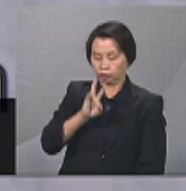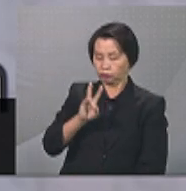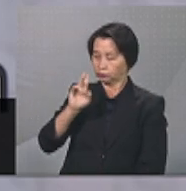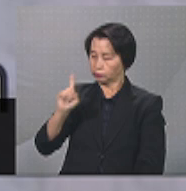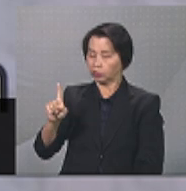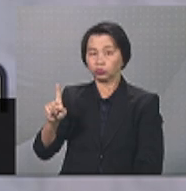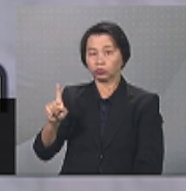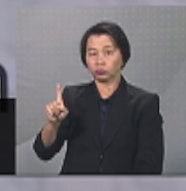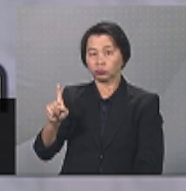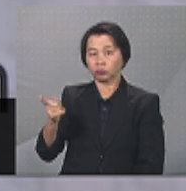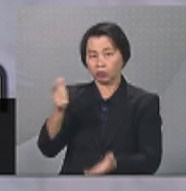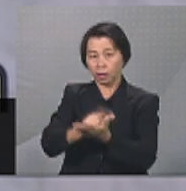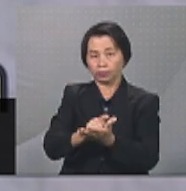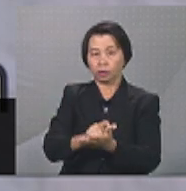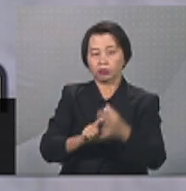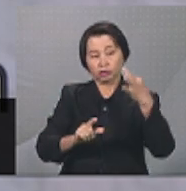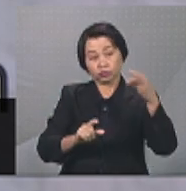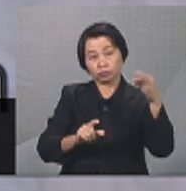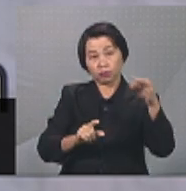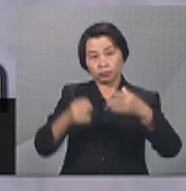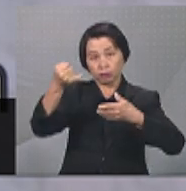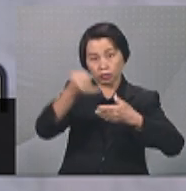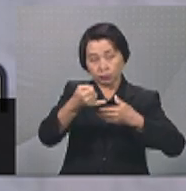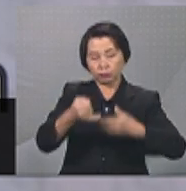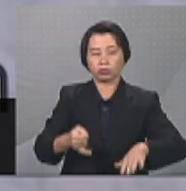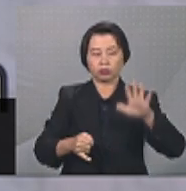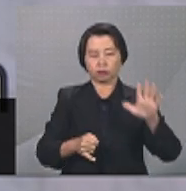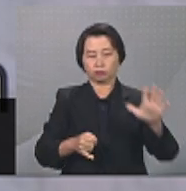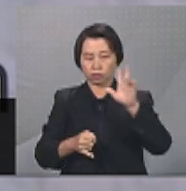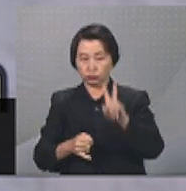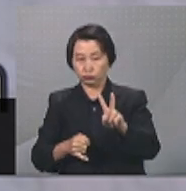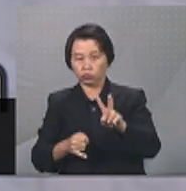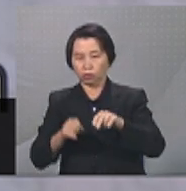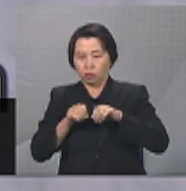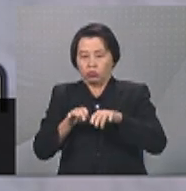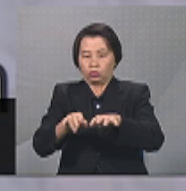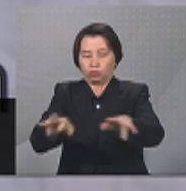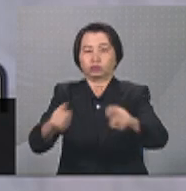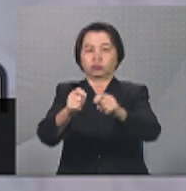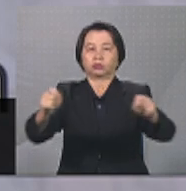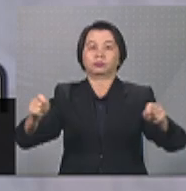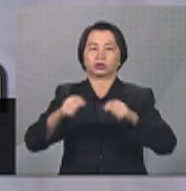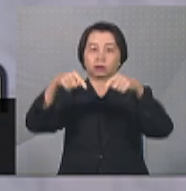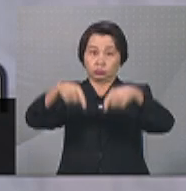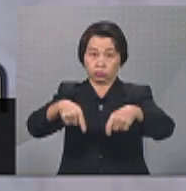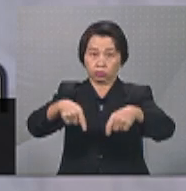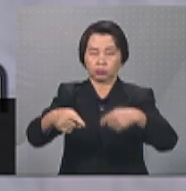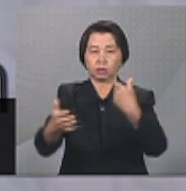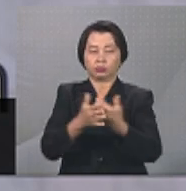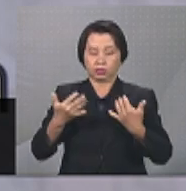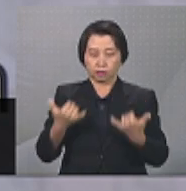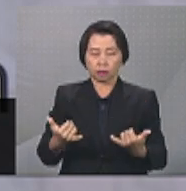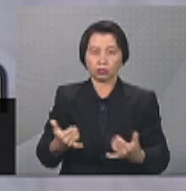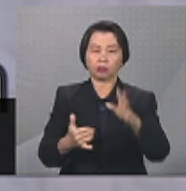dilaporkan, 19 adalah kes import dan 52 kes adalah penularan tempatan. Sehingga kini,